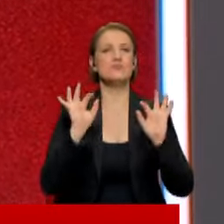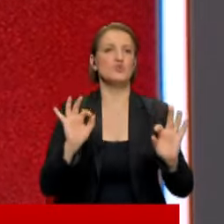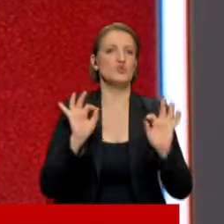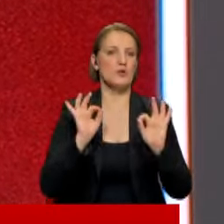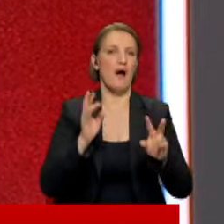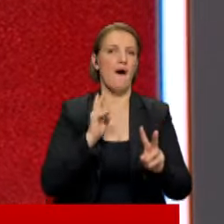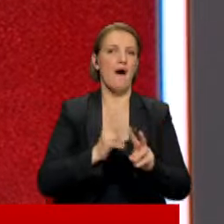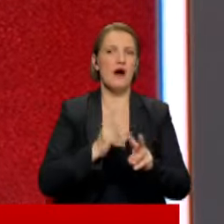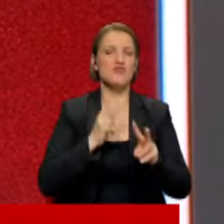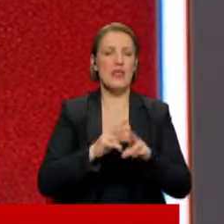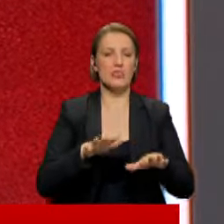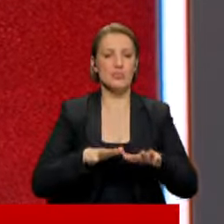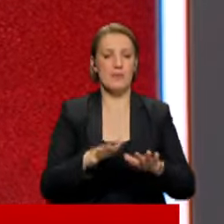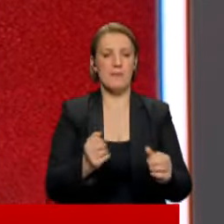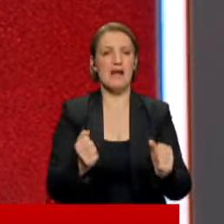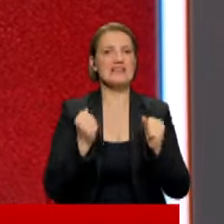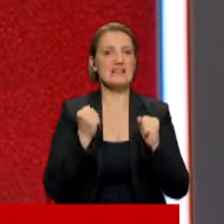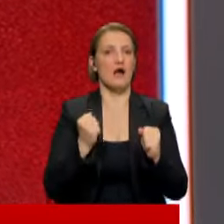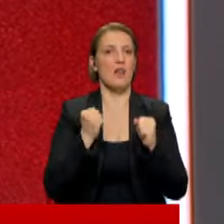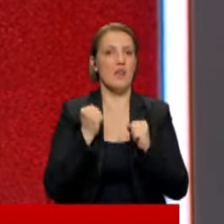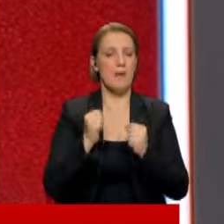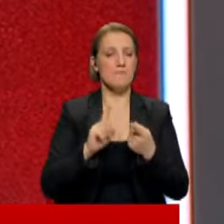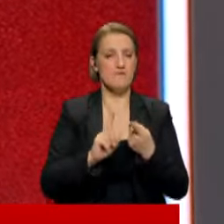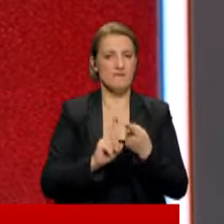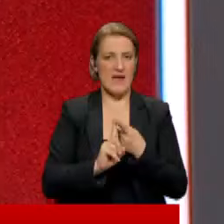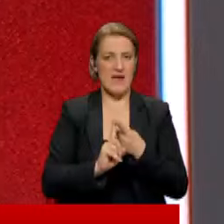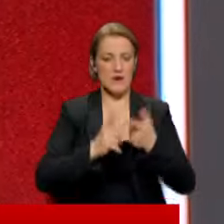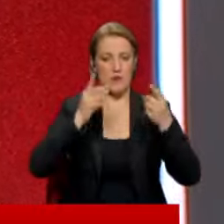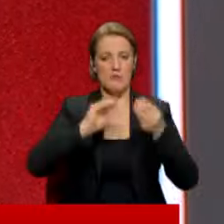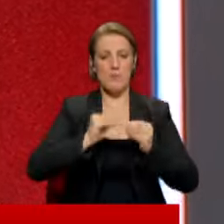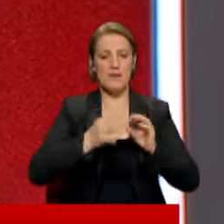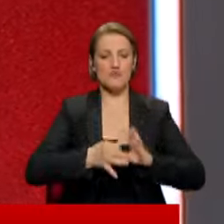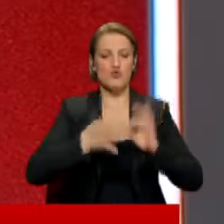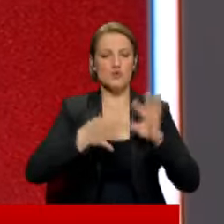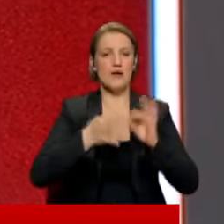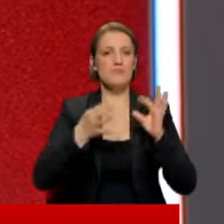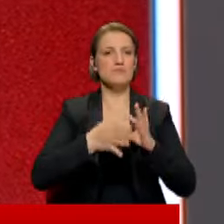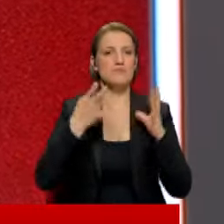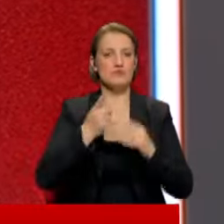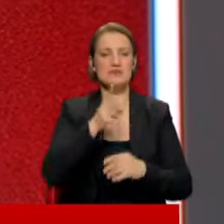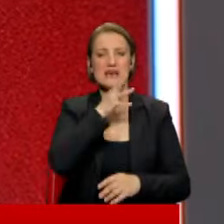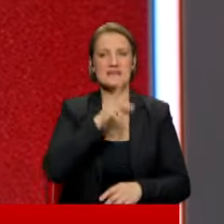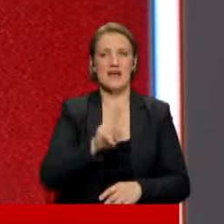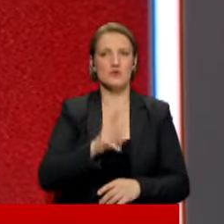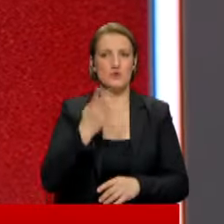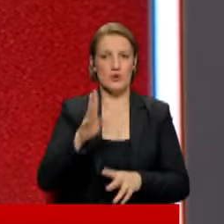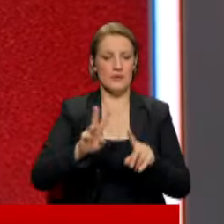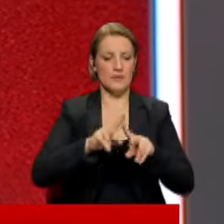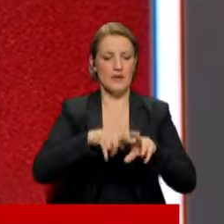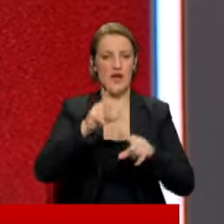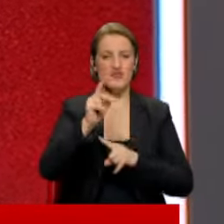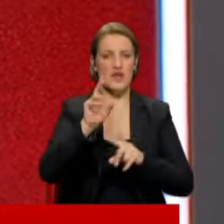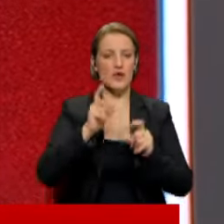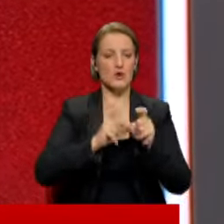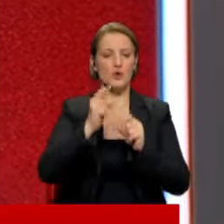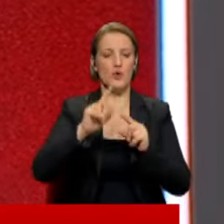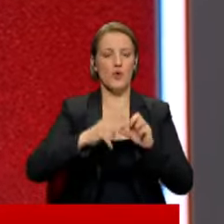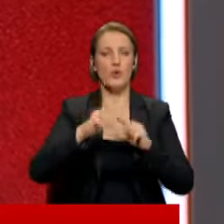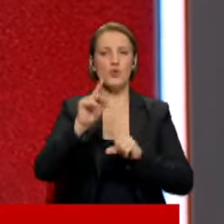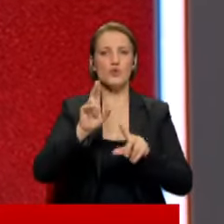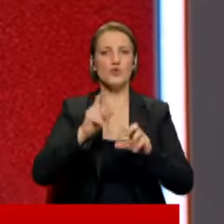surette depreme dirençli ve sorunları giderilmiş bir Esenyurt 3 Naci görür hocayla çalışmaya devam edecek misiniz Tabii ki zaten